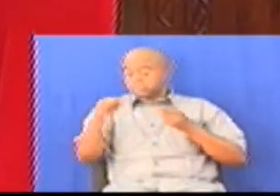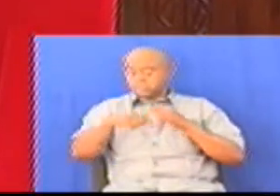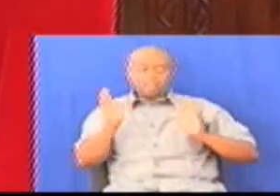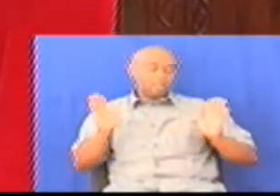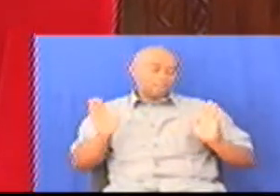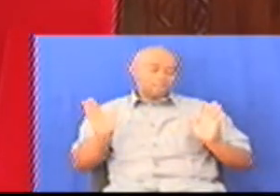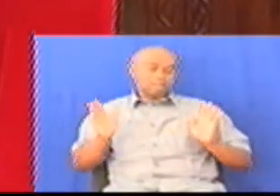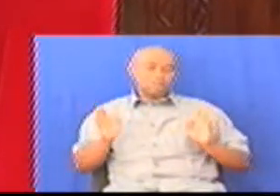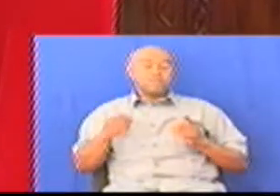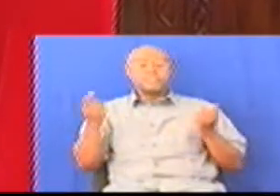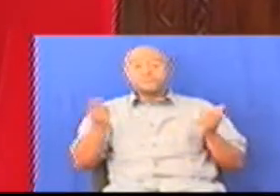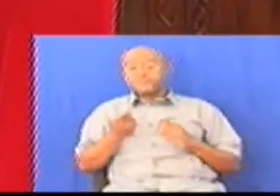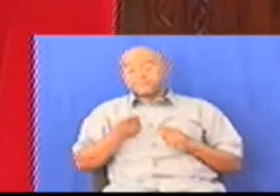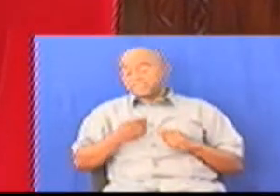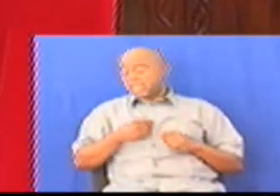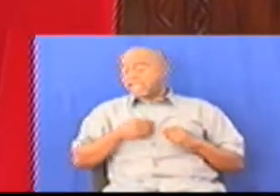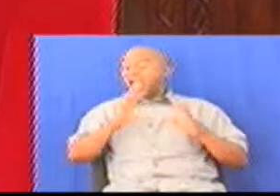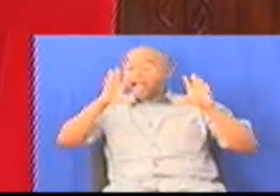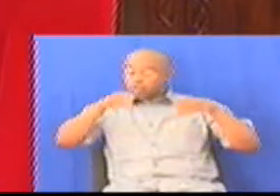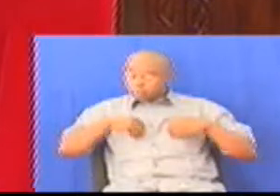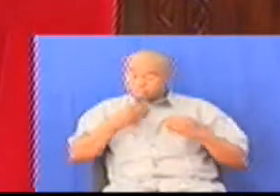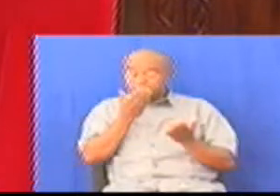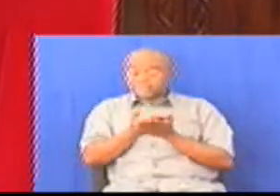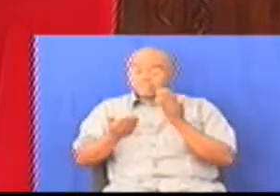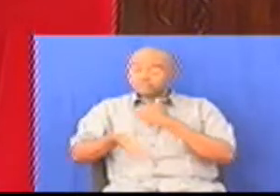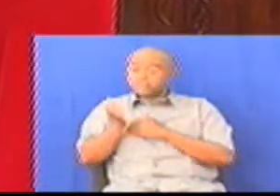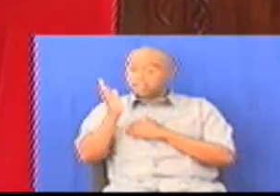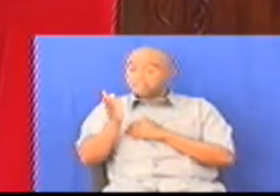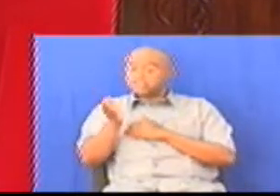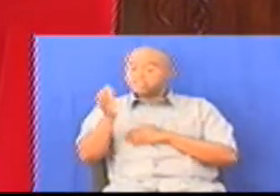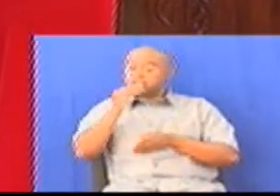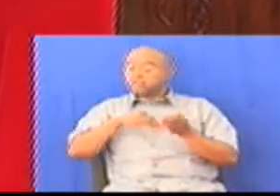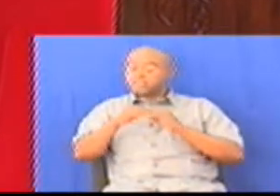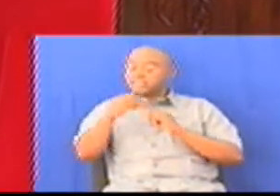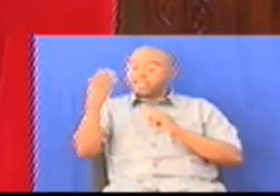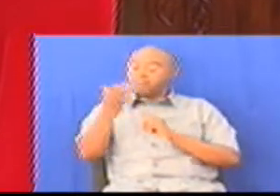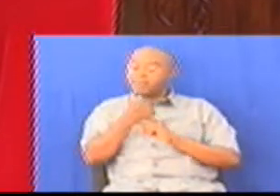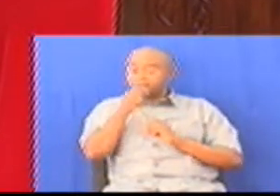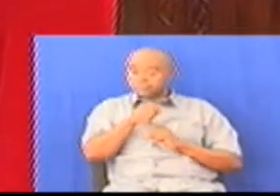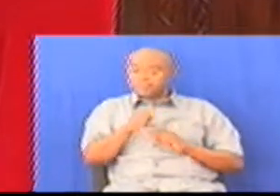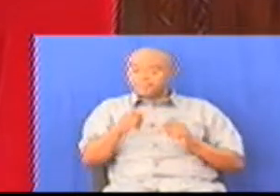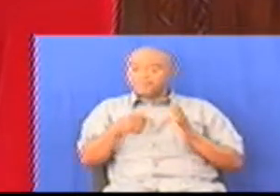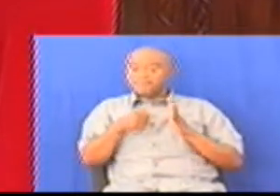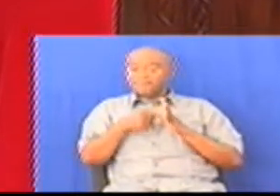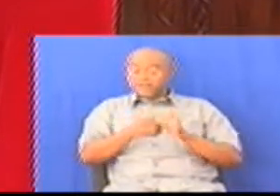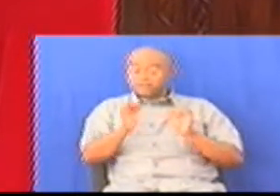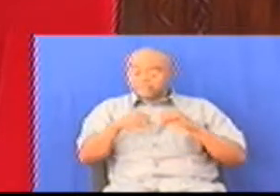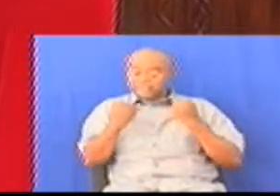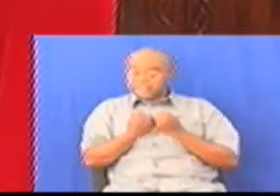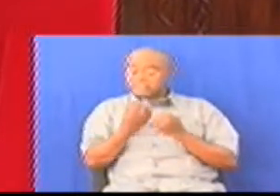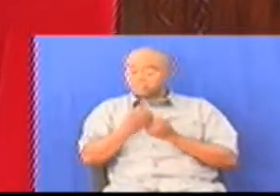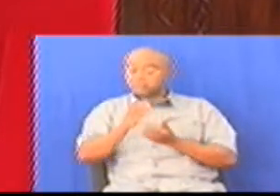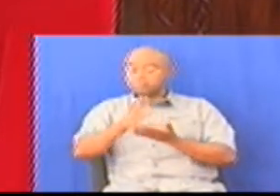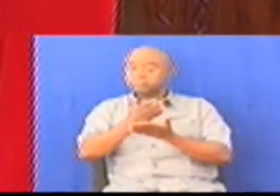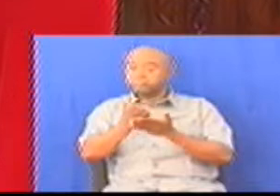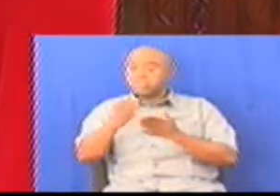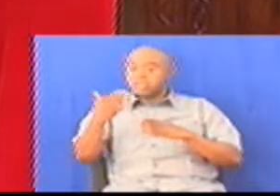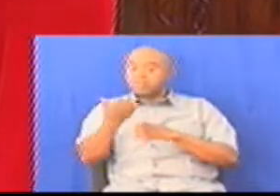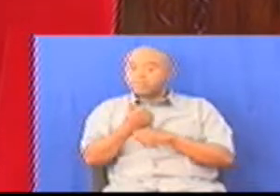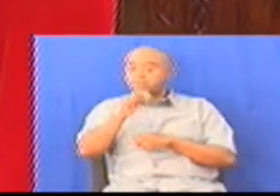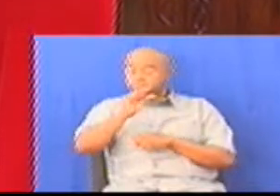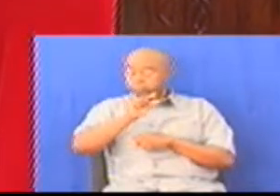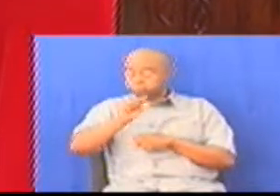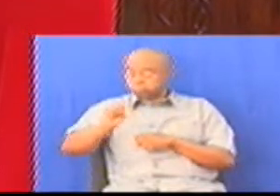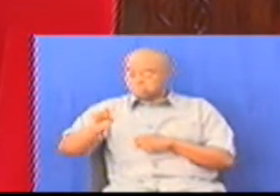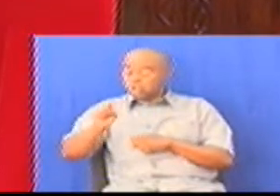hazina. Hata hivyo, hatukubaliana na pendekezo la serikali la kuchangia mapato ghafi, kwa kuwa ikiwa taasisi zitatoa gawio kutoka kwenye mapato ghafi, kuna